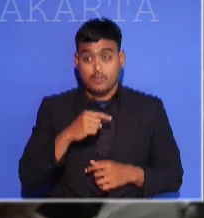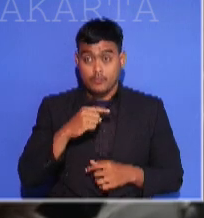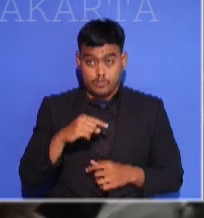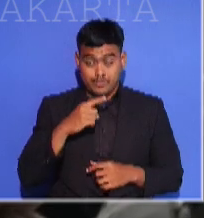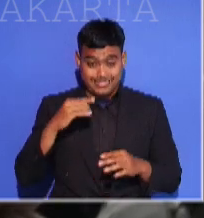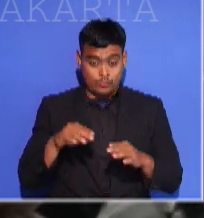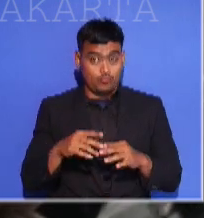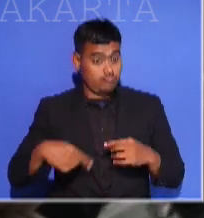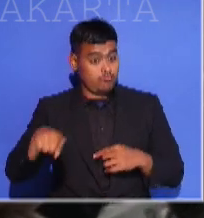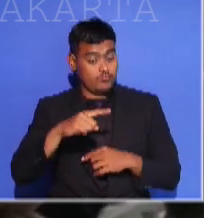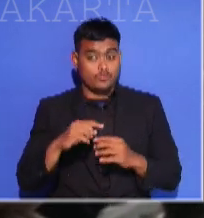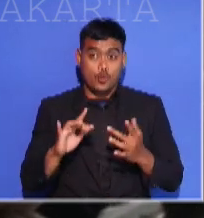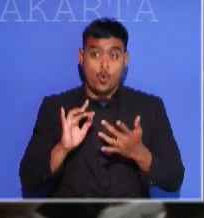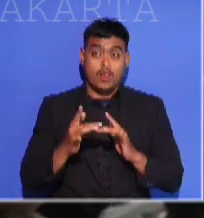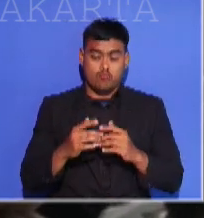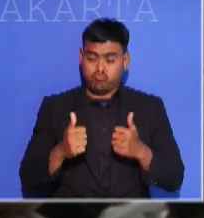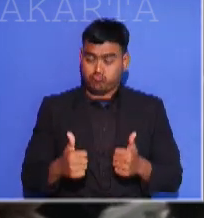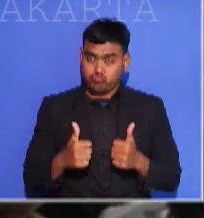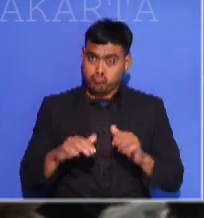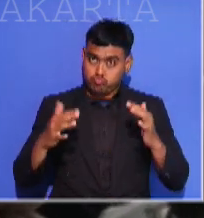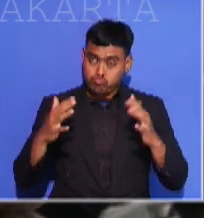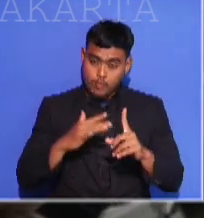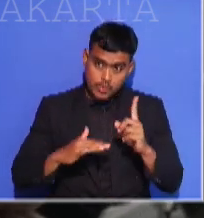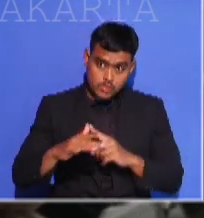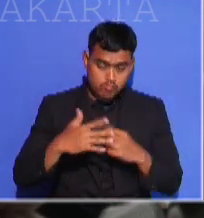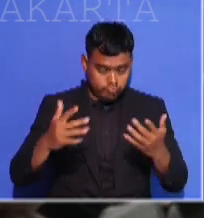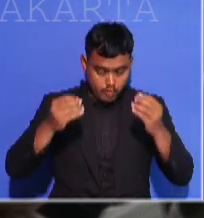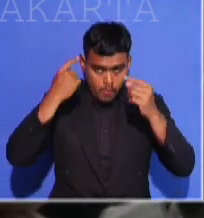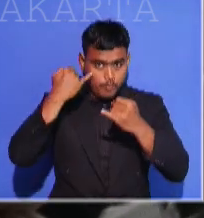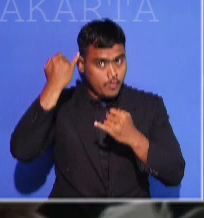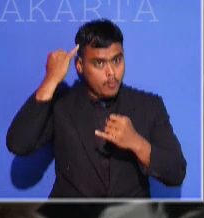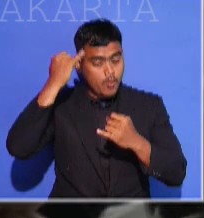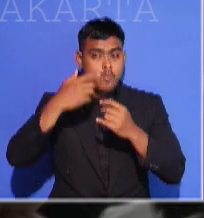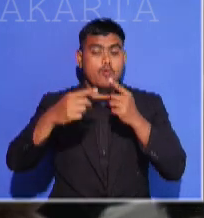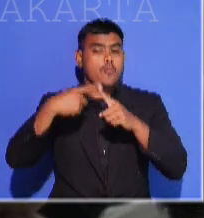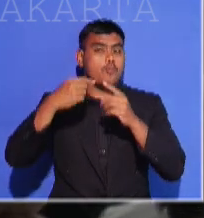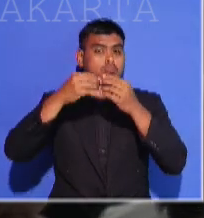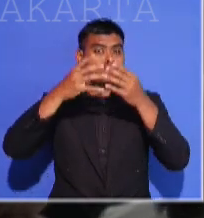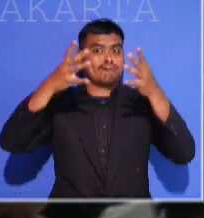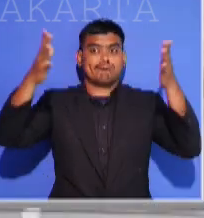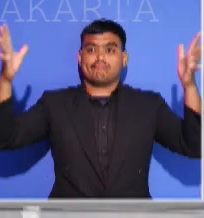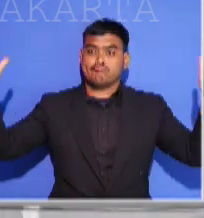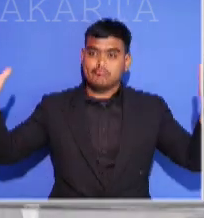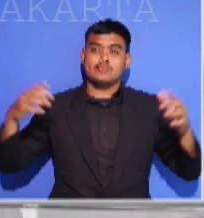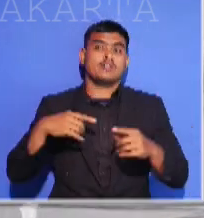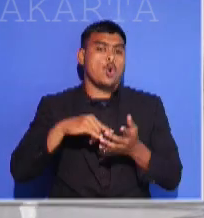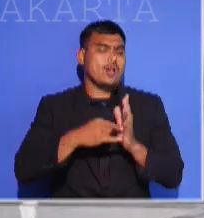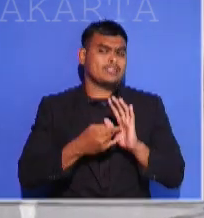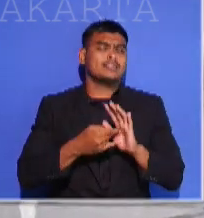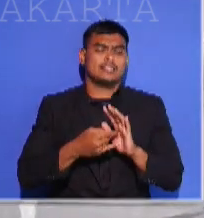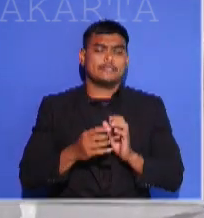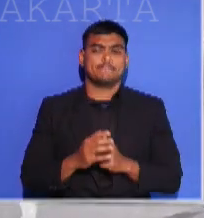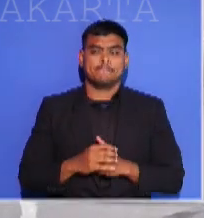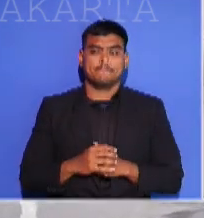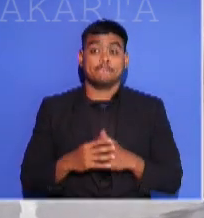diharapkan menjadi momentum penting yang bisa memperkaya wawasan masyarakat dalam menghadapi perubahan teknologi Nurhadi